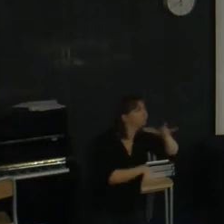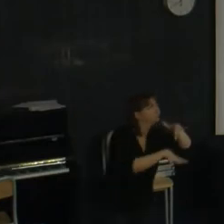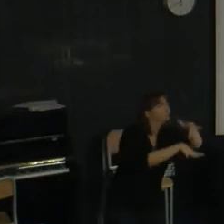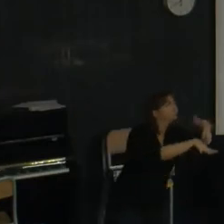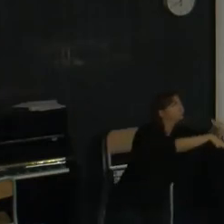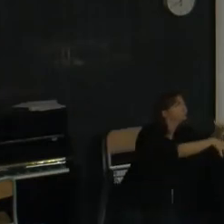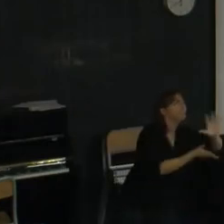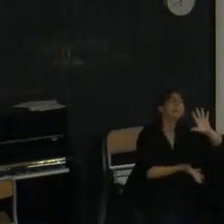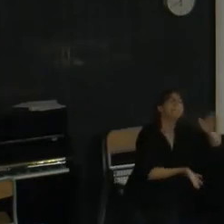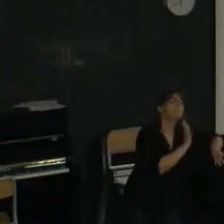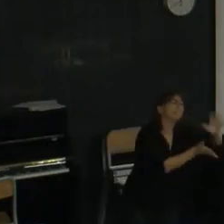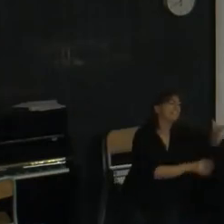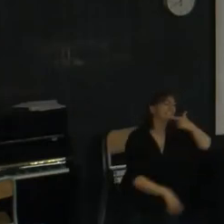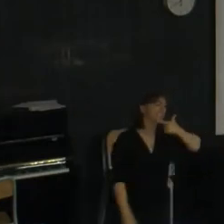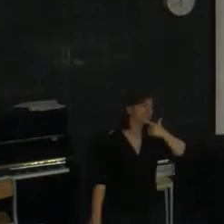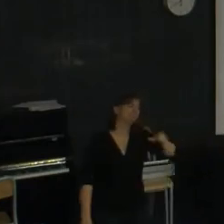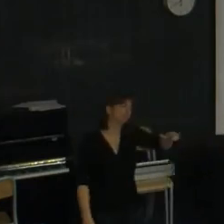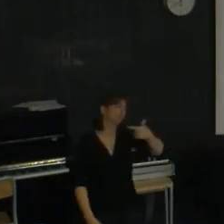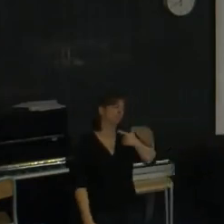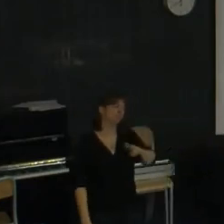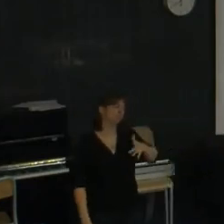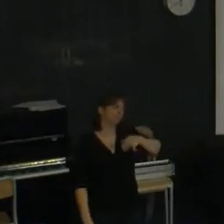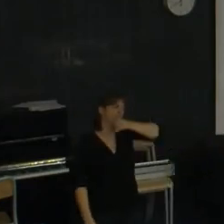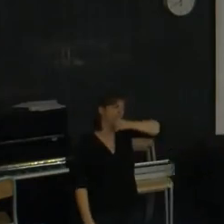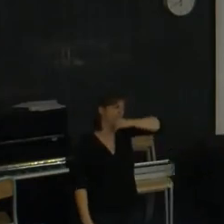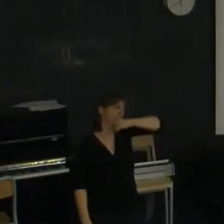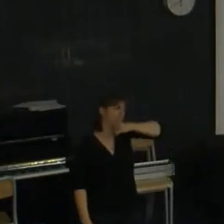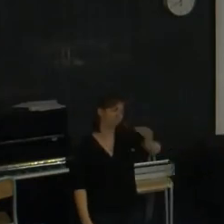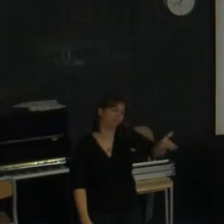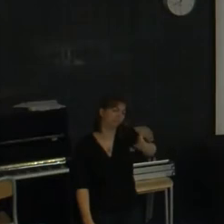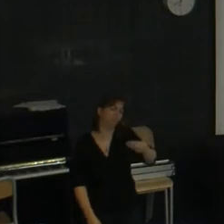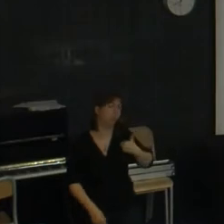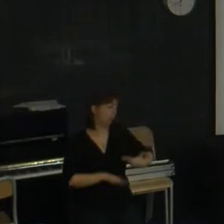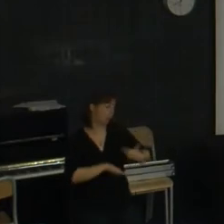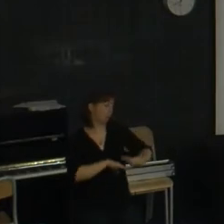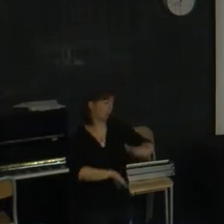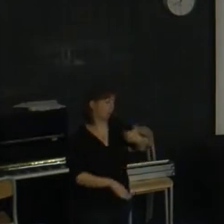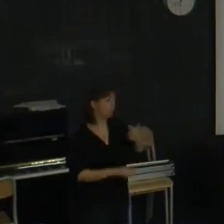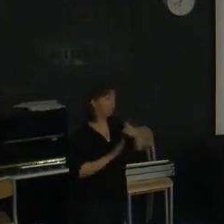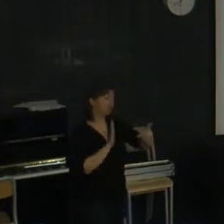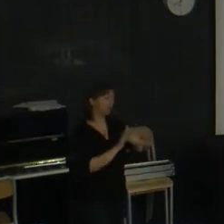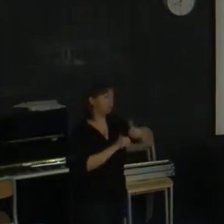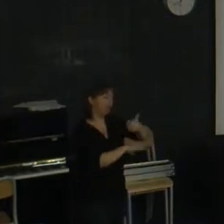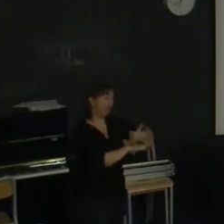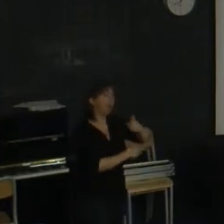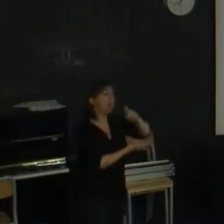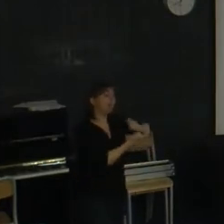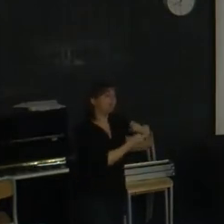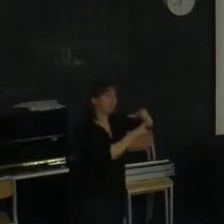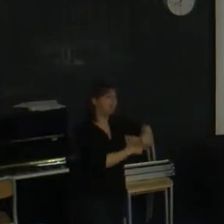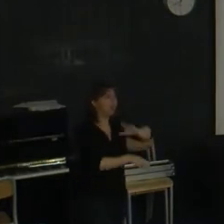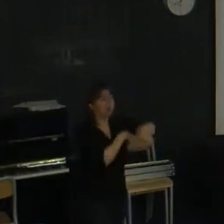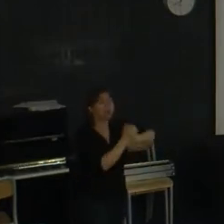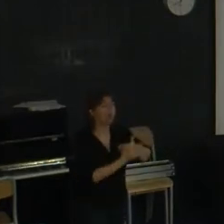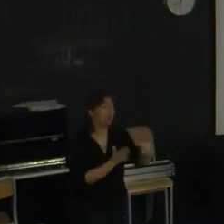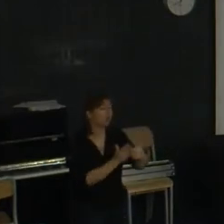pas assez bien. Ce qui était mon cas. Ça fait depuis 2001 que je fais du Python, et en 2017, donc ça fait 16 ans. Et je vous dis,